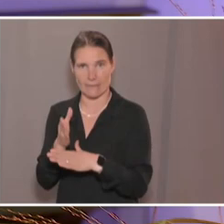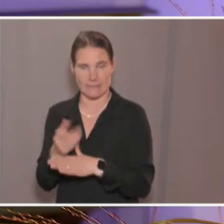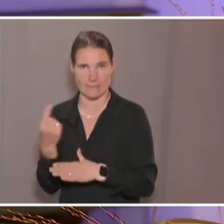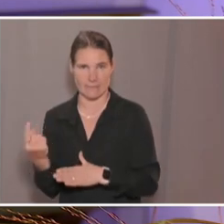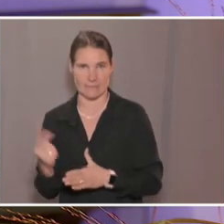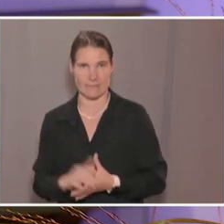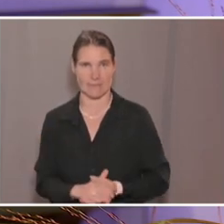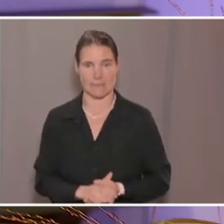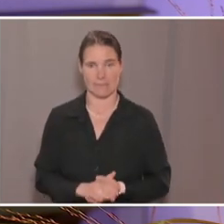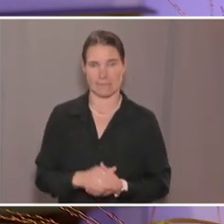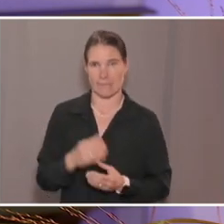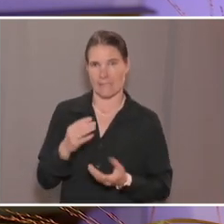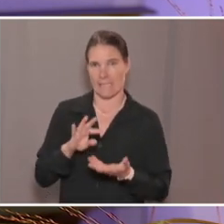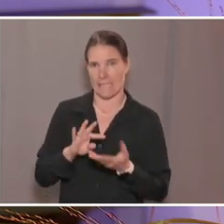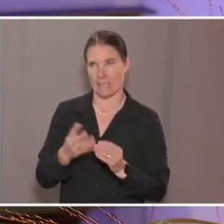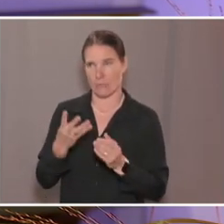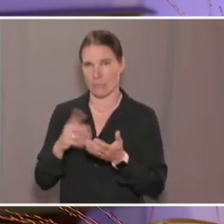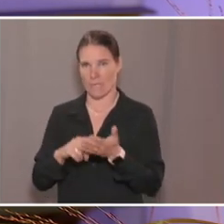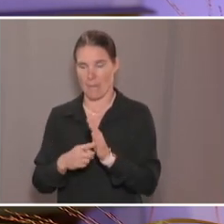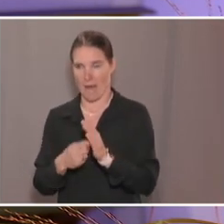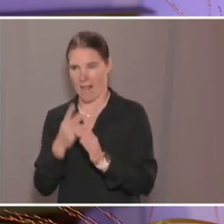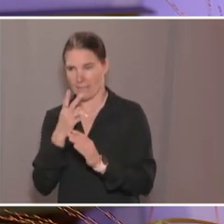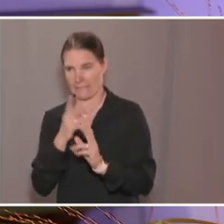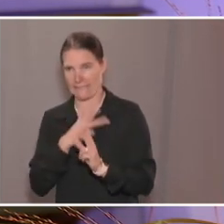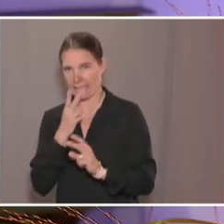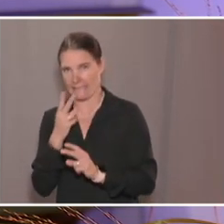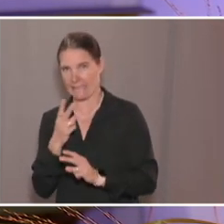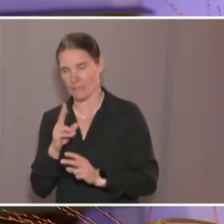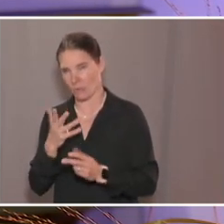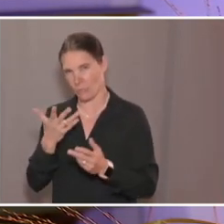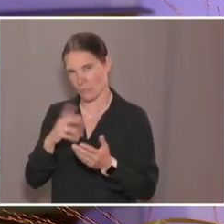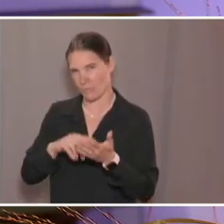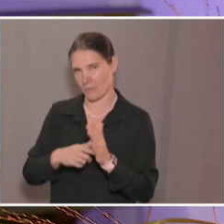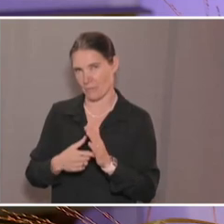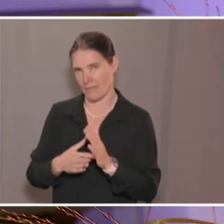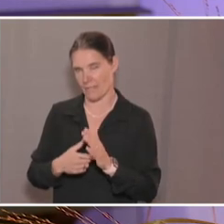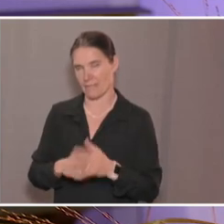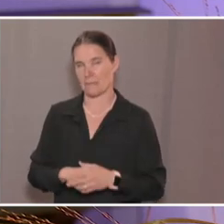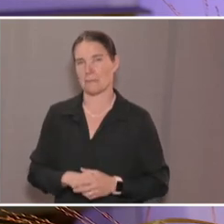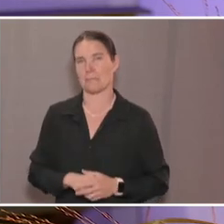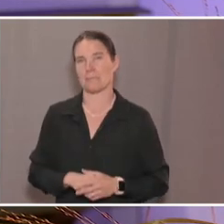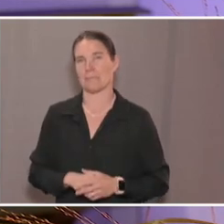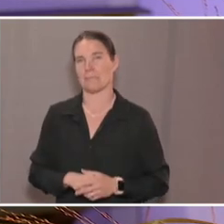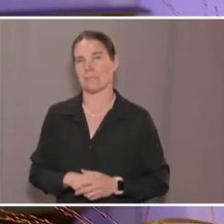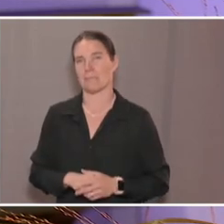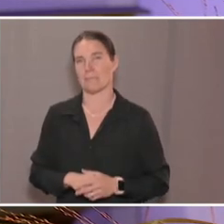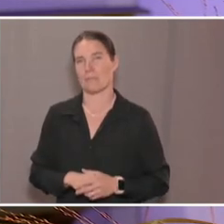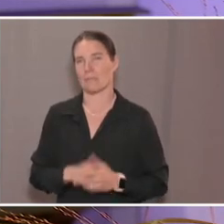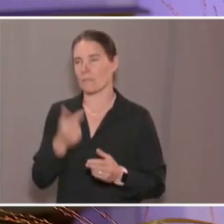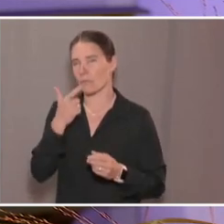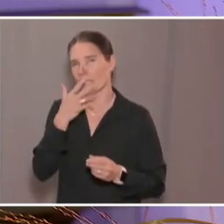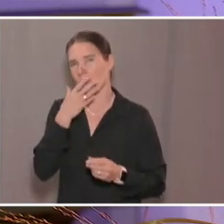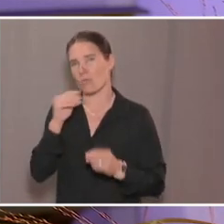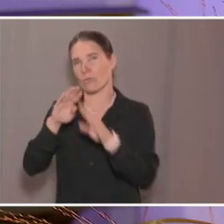für mich eigentlich 4-mal richtig Glück. Also vielleicht auch noch ein 5. Mal, wenn Sie es jetzt übernehmen und daraus was richtig Schönes